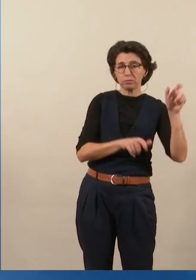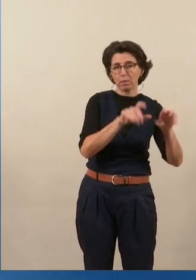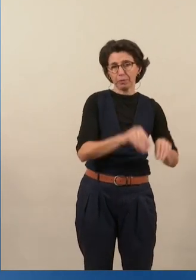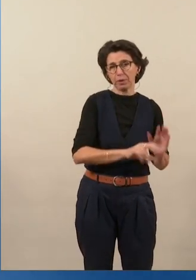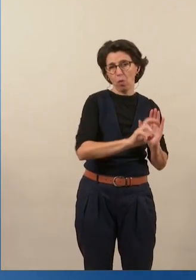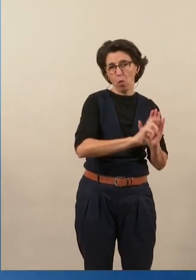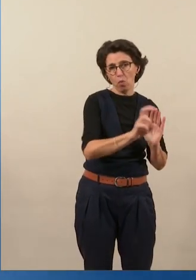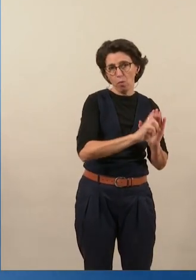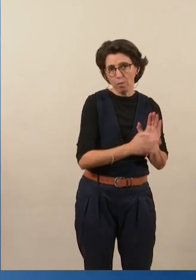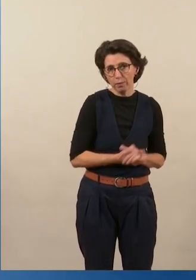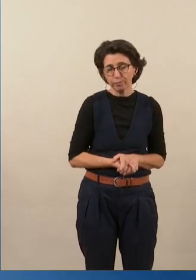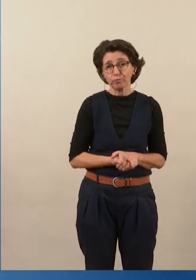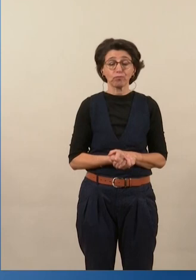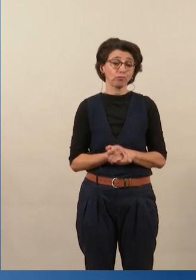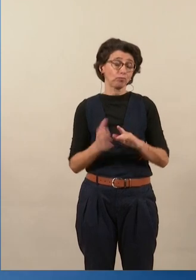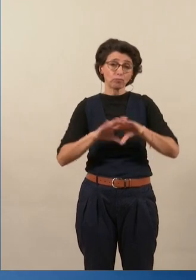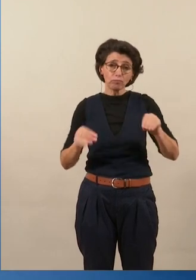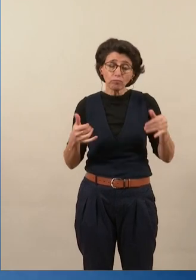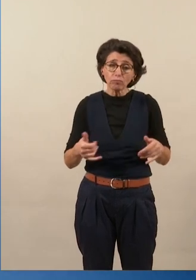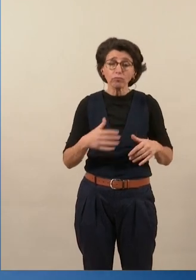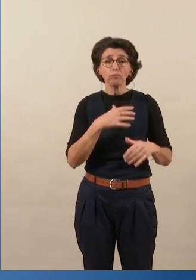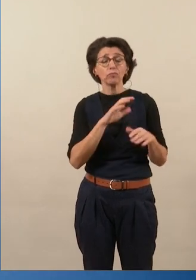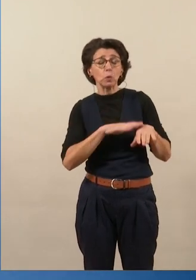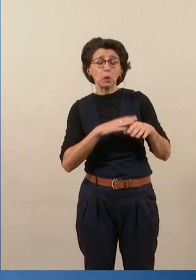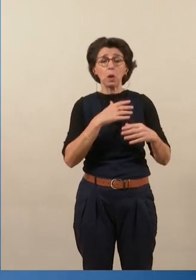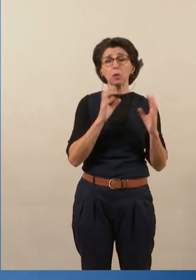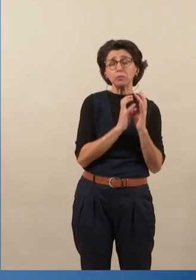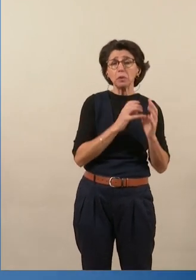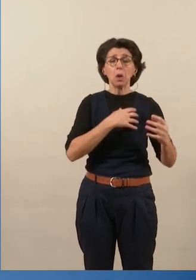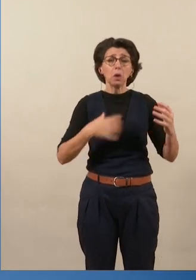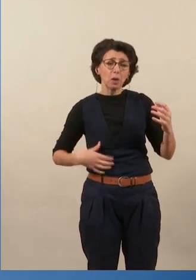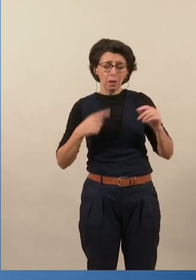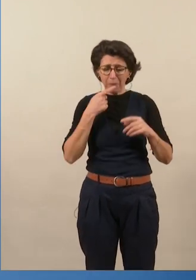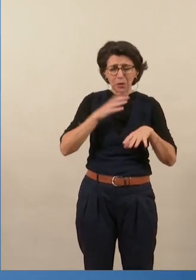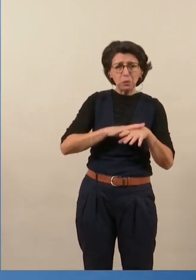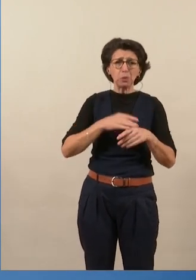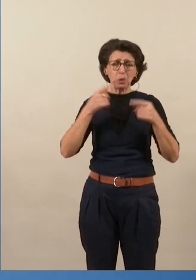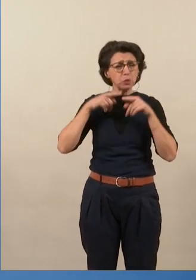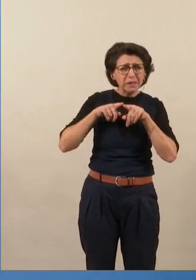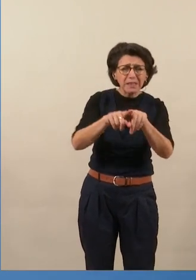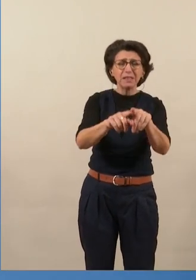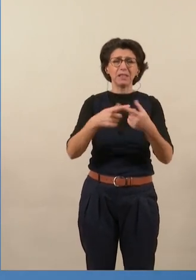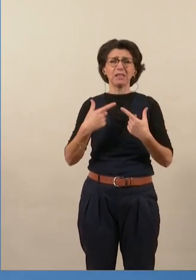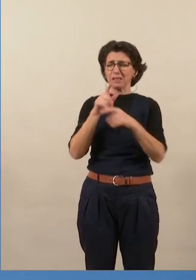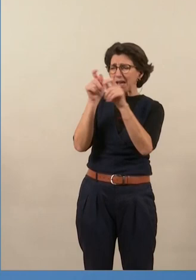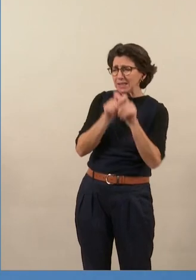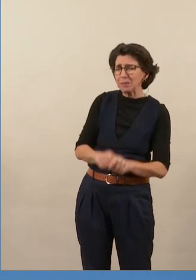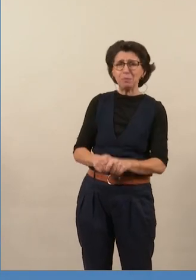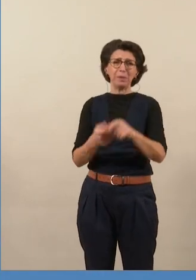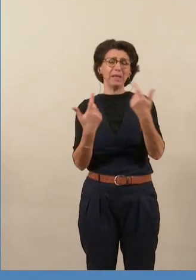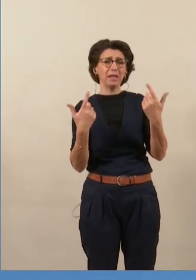conseil municipal qui va évoquer la justice l'attention aux autres le respect en particulier en direction des